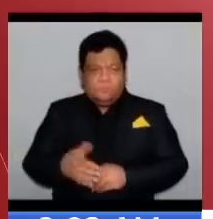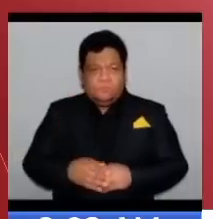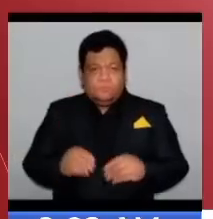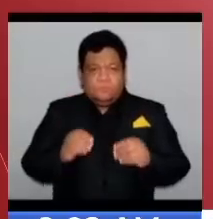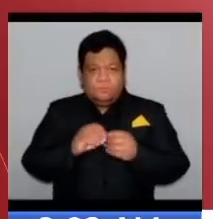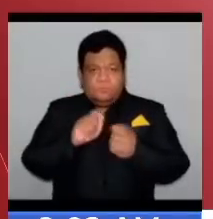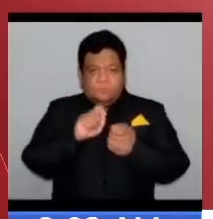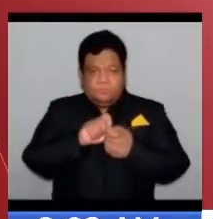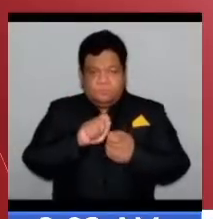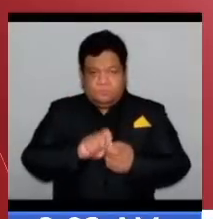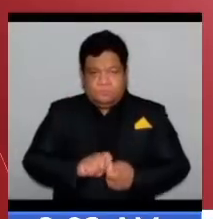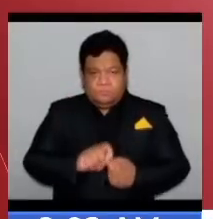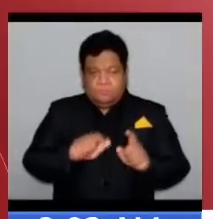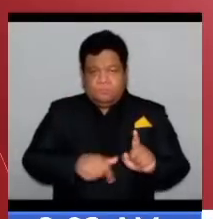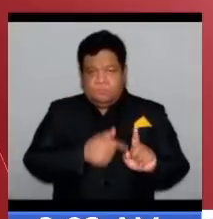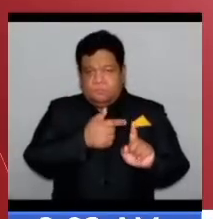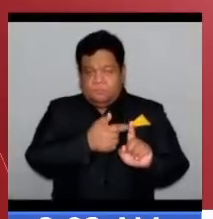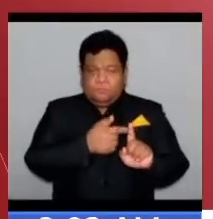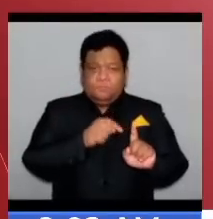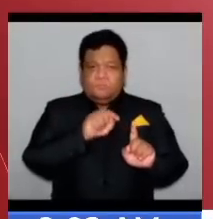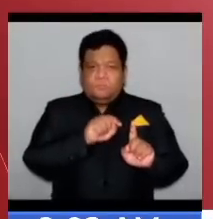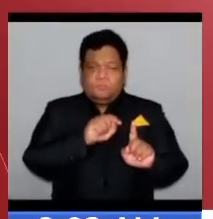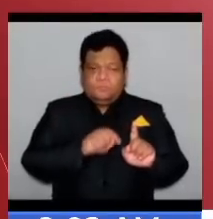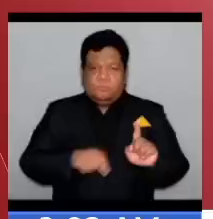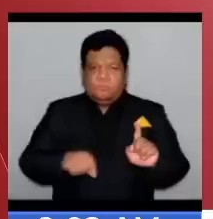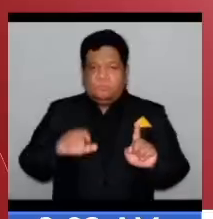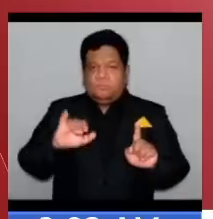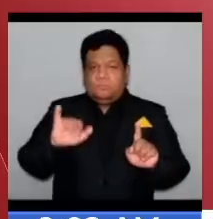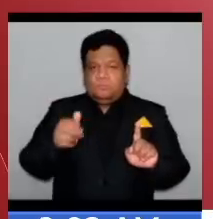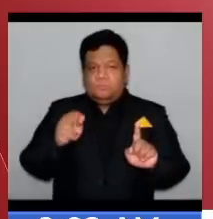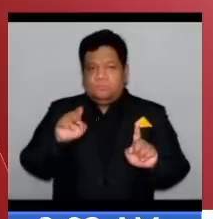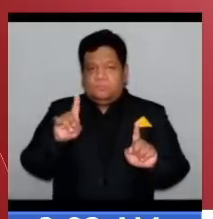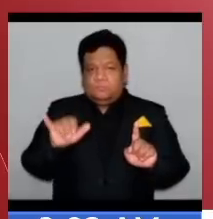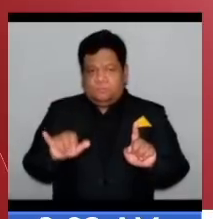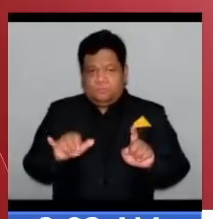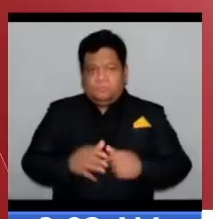GMA Regional TV na si Chandy Esteban. Chandy!